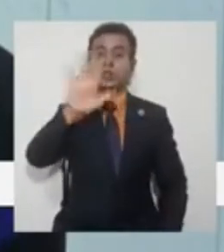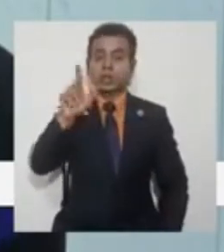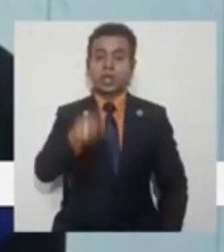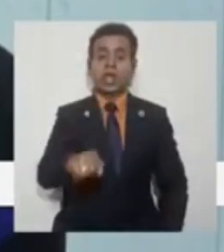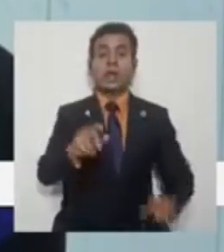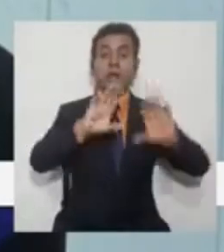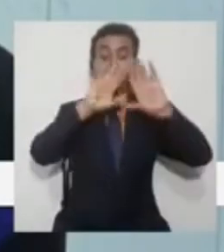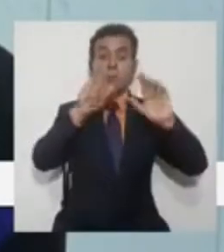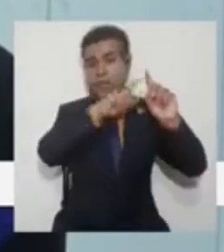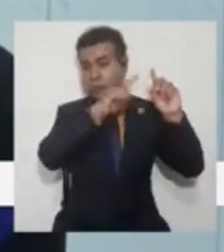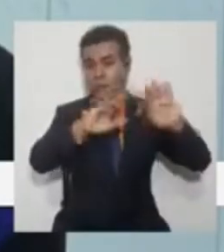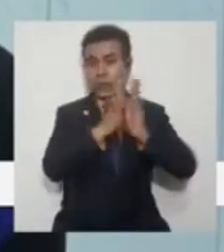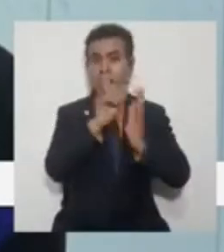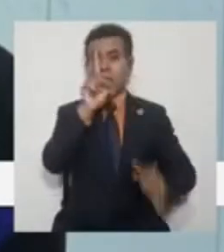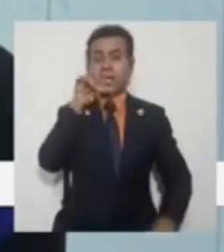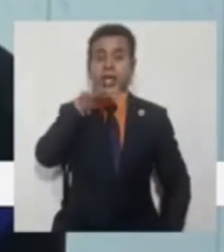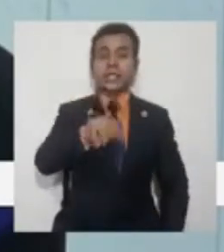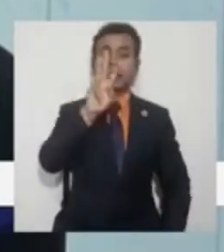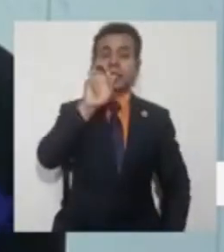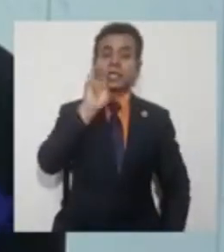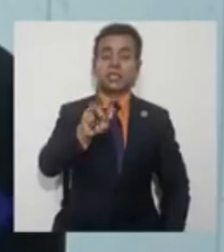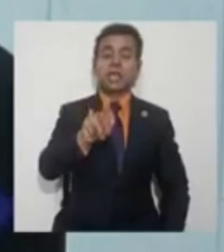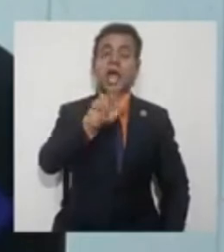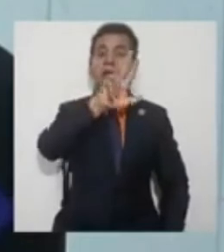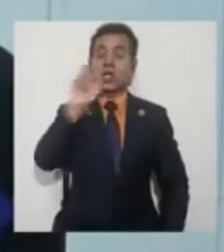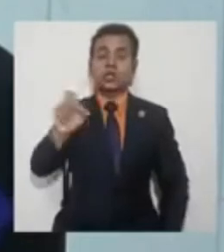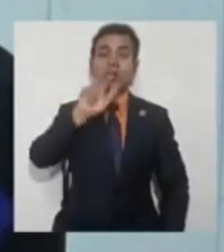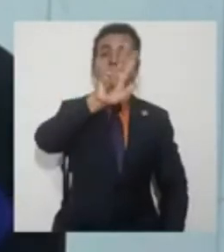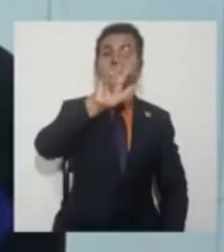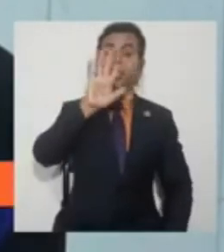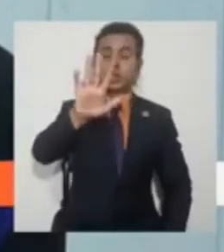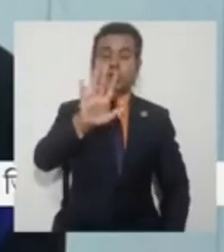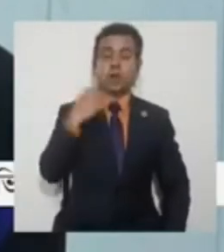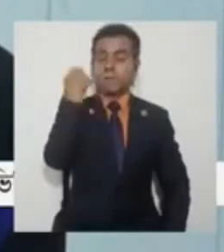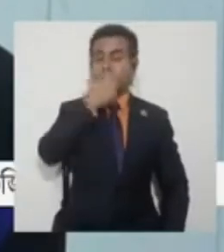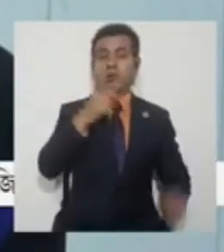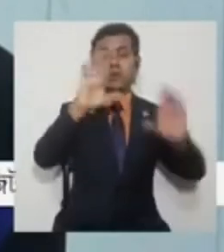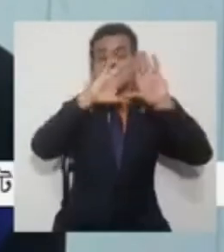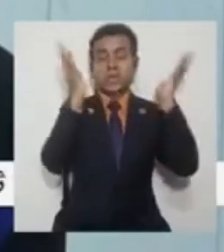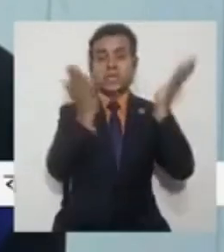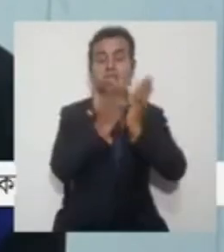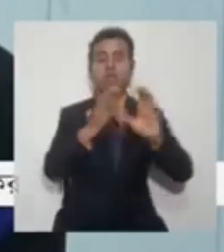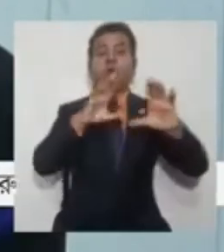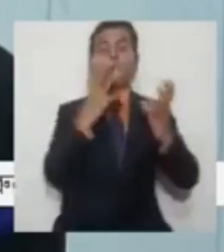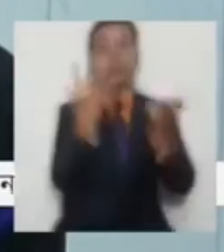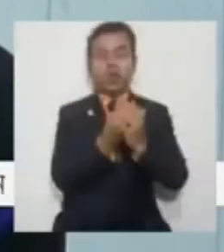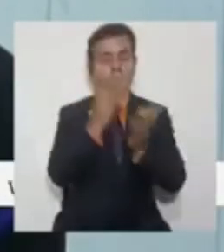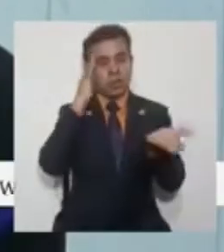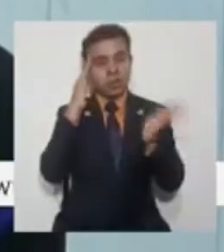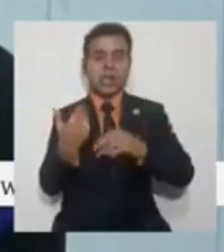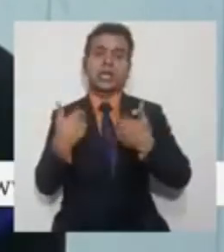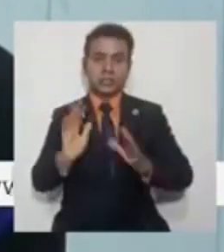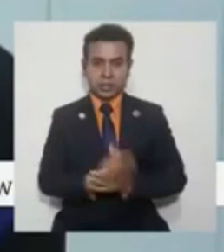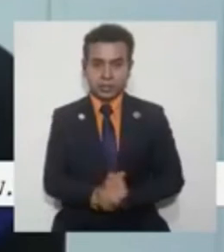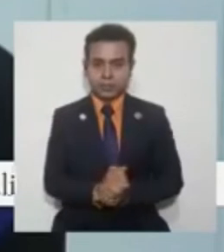আমাদের মাননীয় মন্ত্রী মহোদয় আপনাদের পরামর্শ দিয়েছেন এই কোভিড প্রতিরোধের বিষয়ে, সেগুলো আবারও